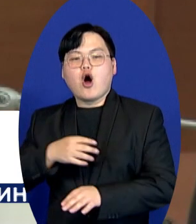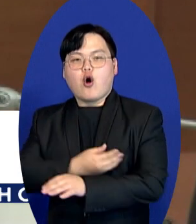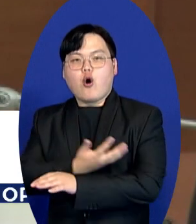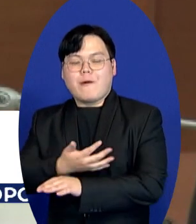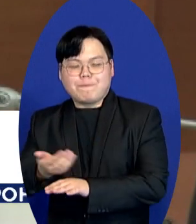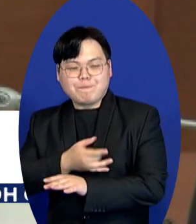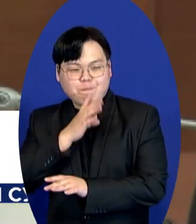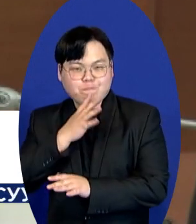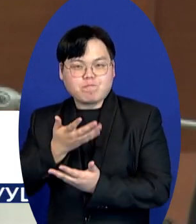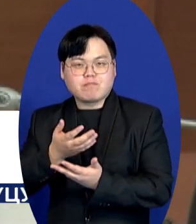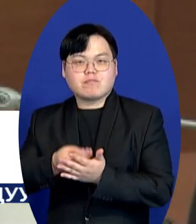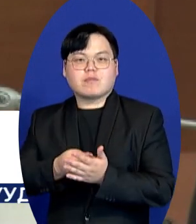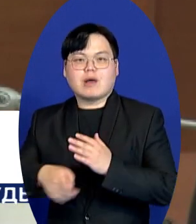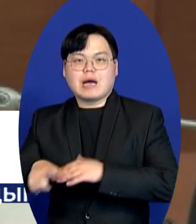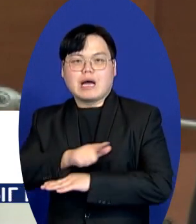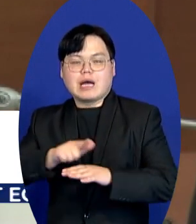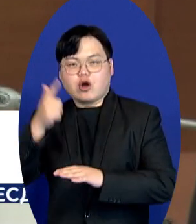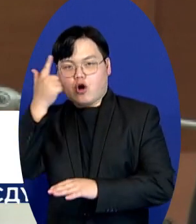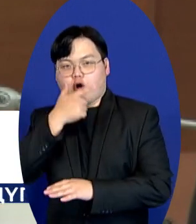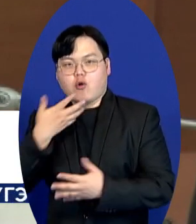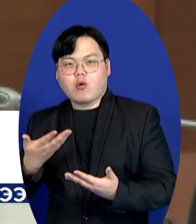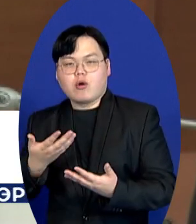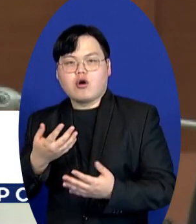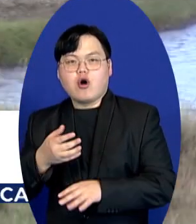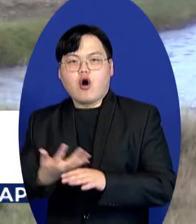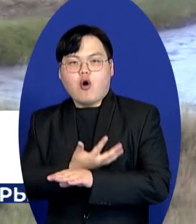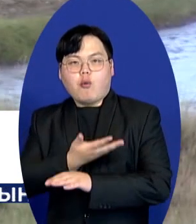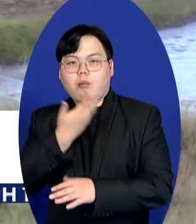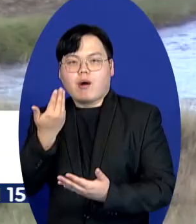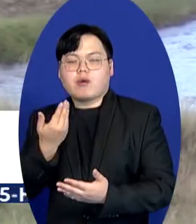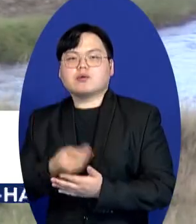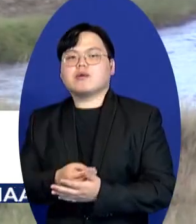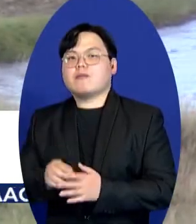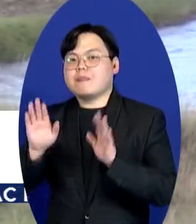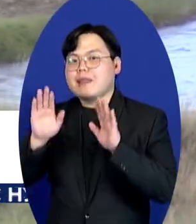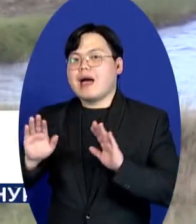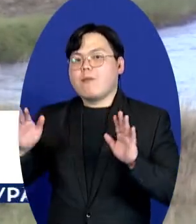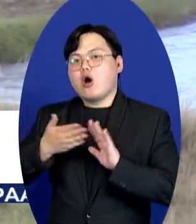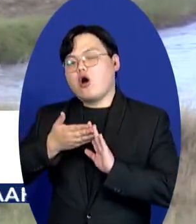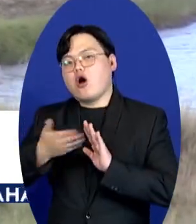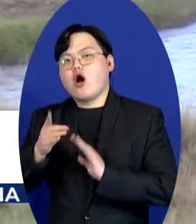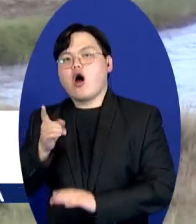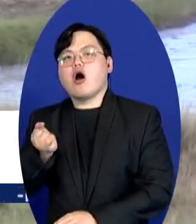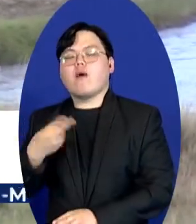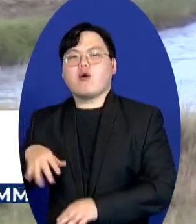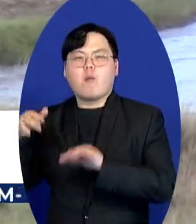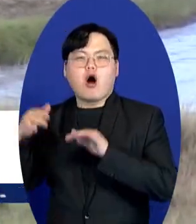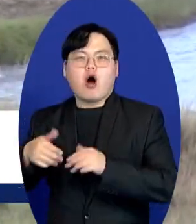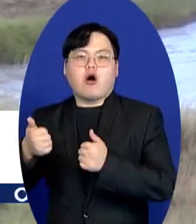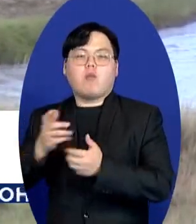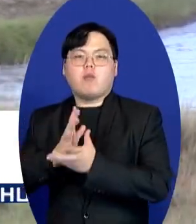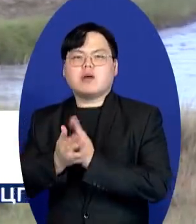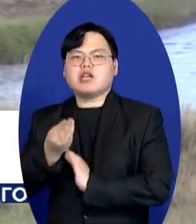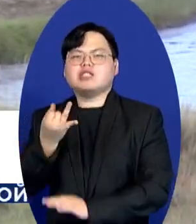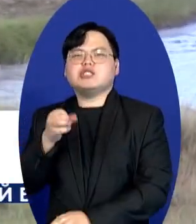бас газар тариалан одоо юу гэдэг гарцсан баг болцсон. Наадмаас хойш Ховд аймагт хэд хэдэн удаа бороо орсон ч шим муутай,